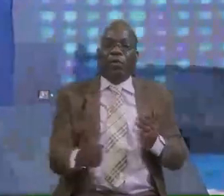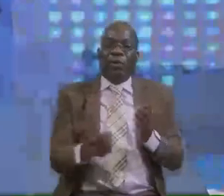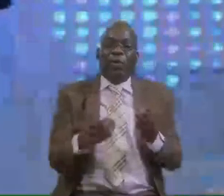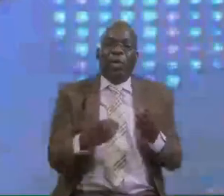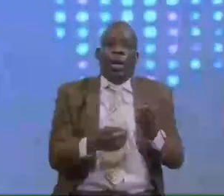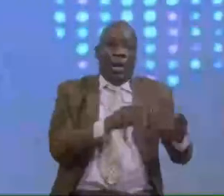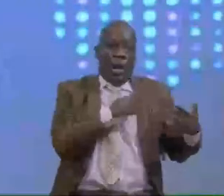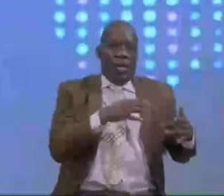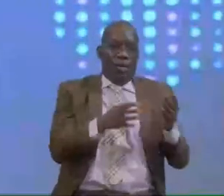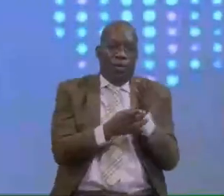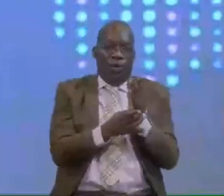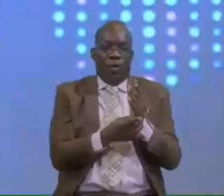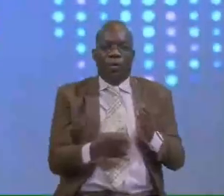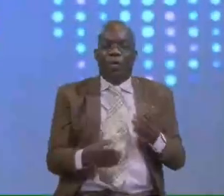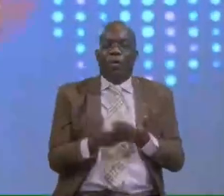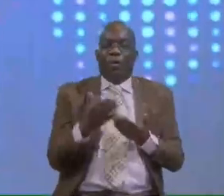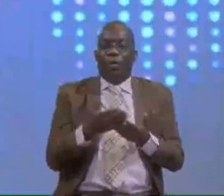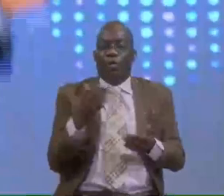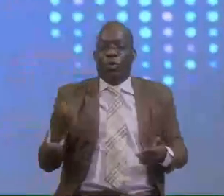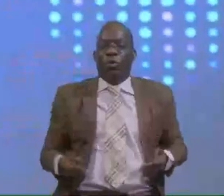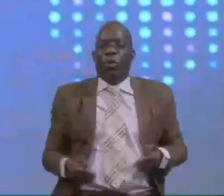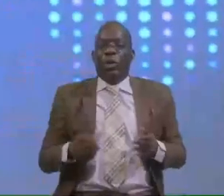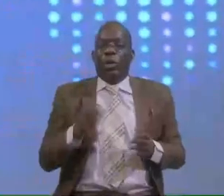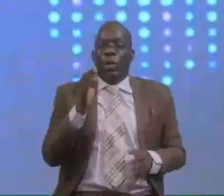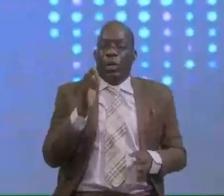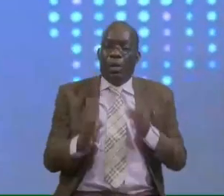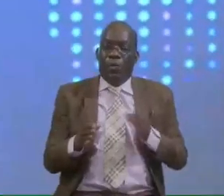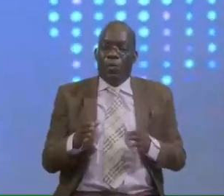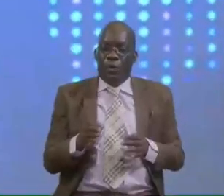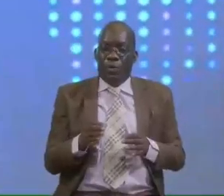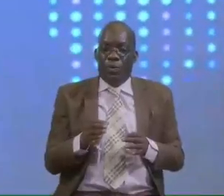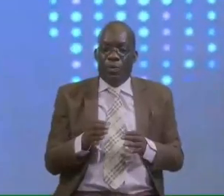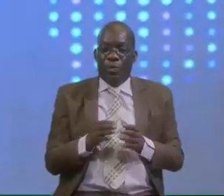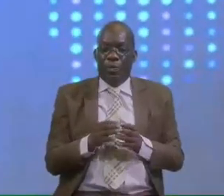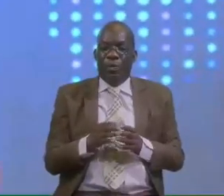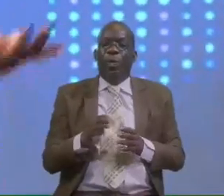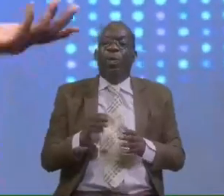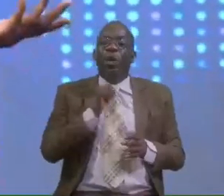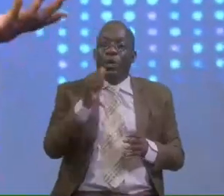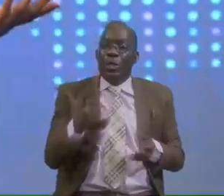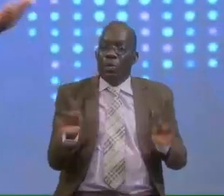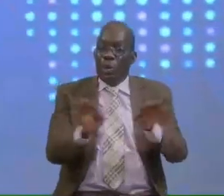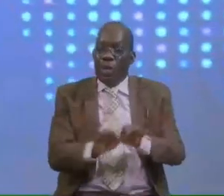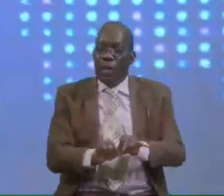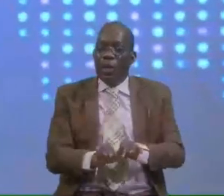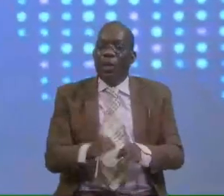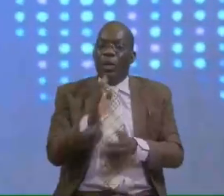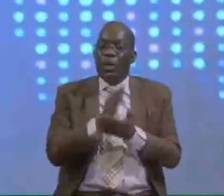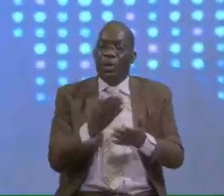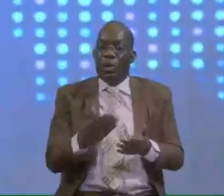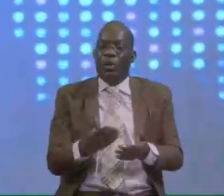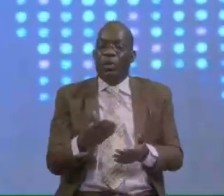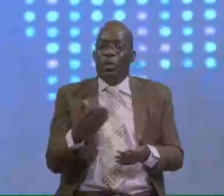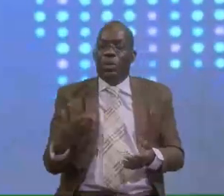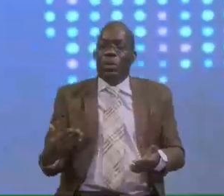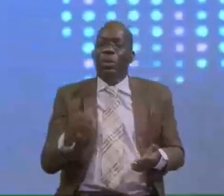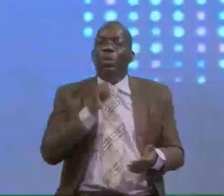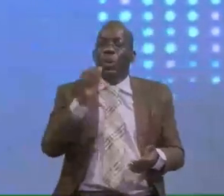cela, cela veut dire que tu dis que le Saint-Esprit faisait quelque chose d'inutile.